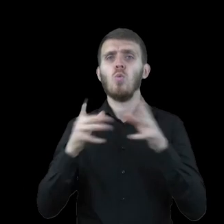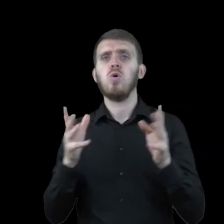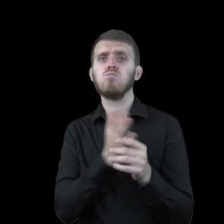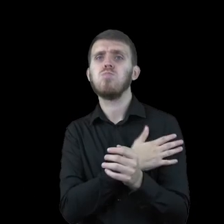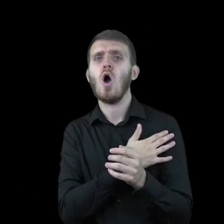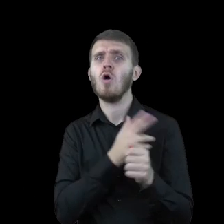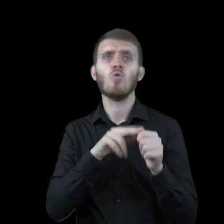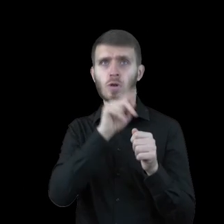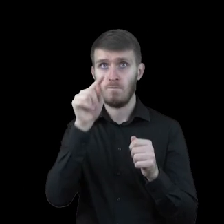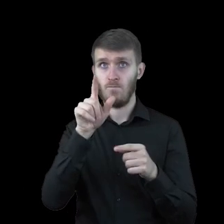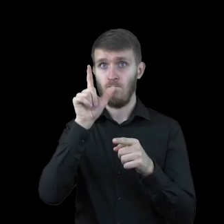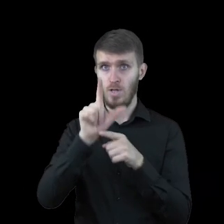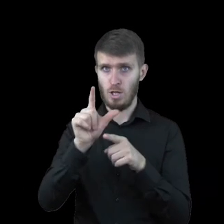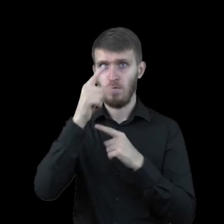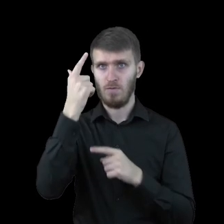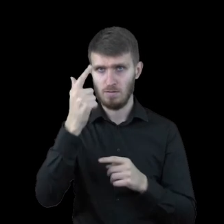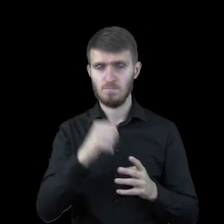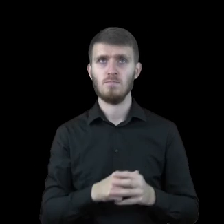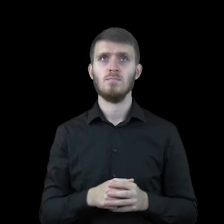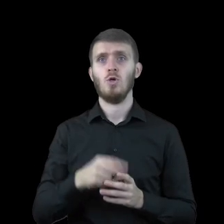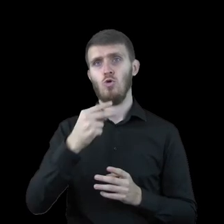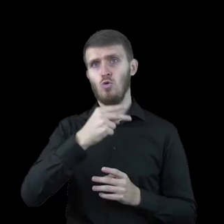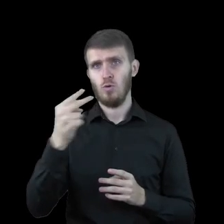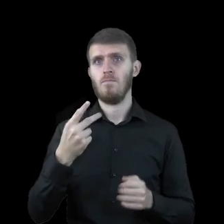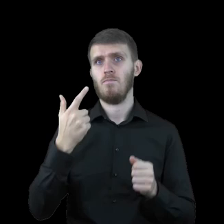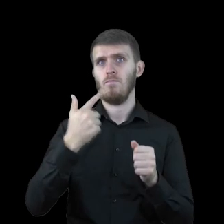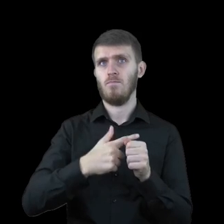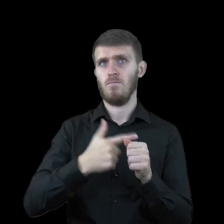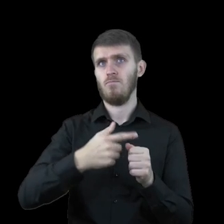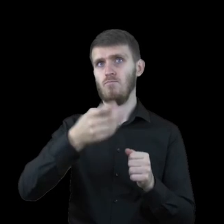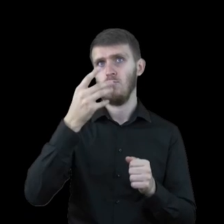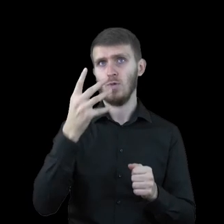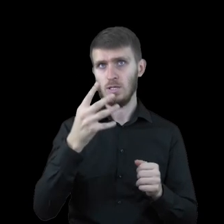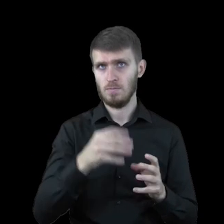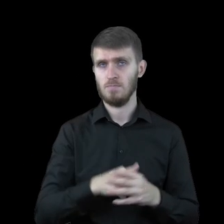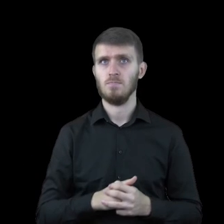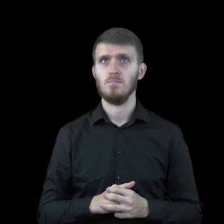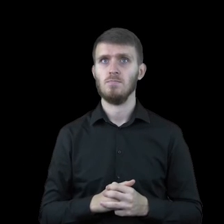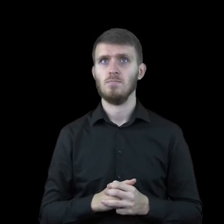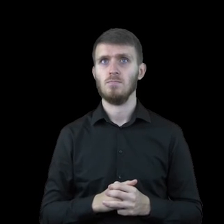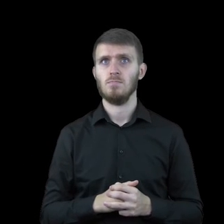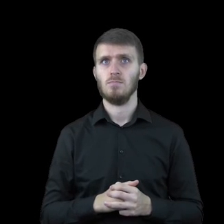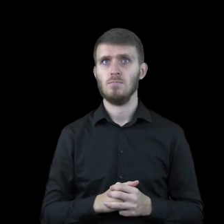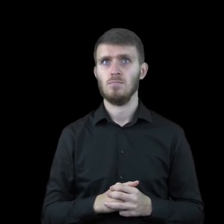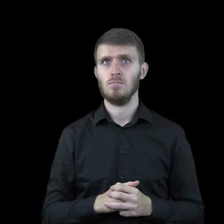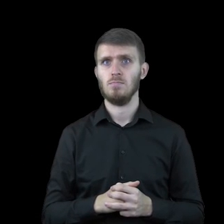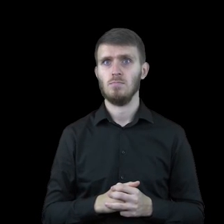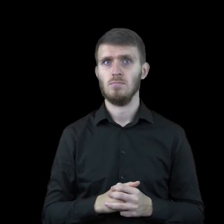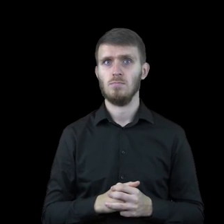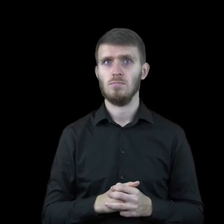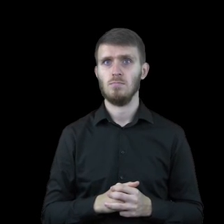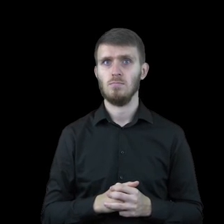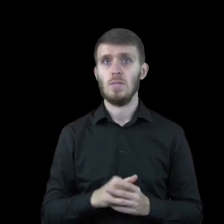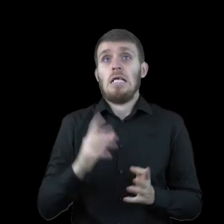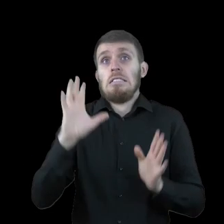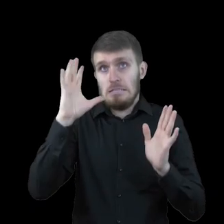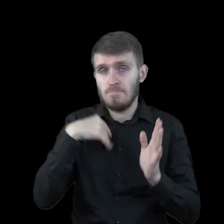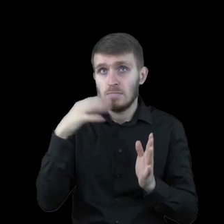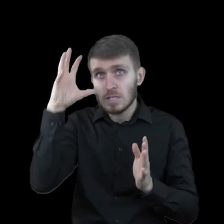mieli B kwadrat dodać 12 kwadrat równa się 24.